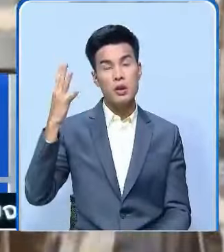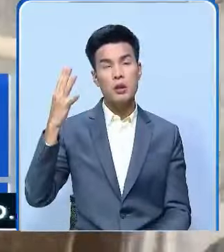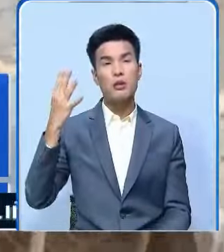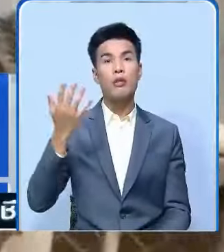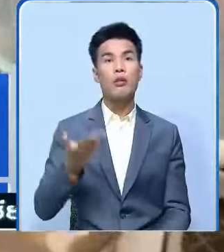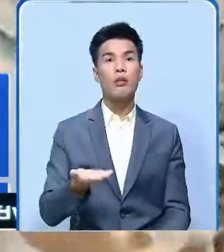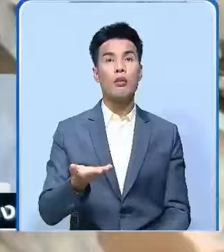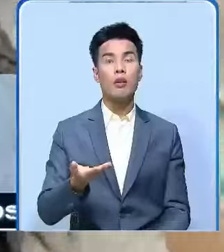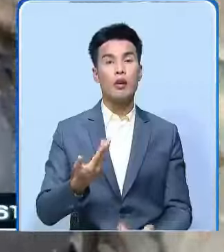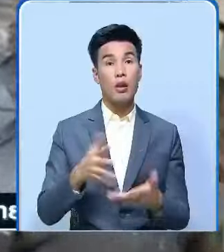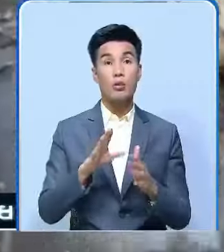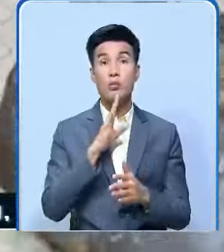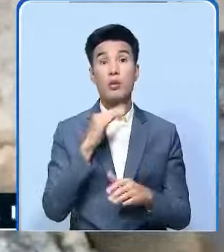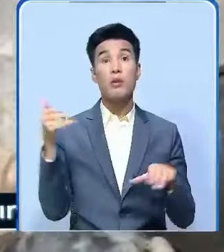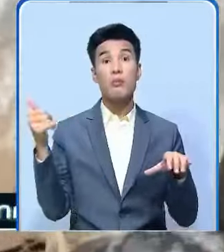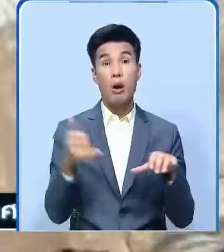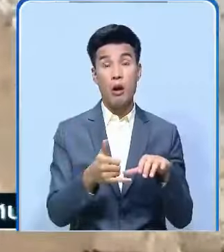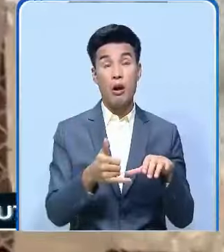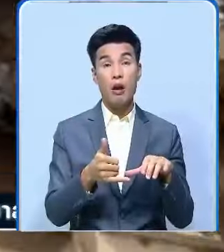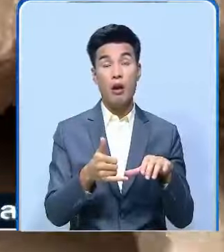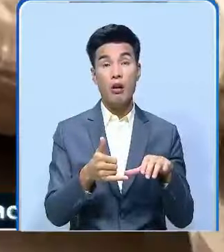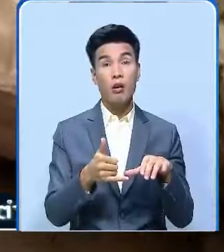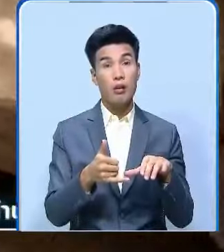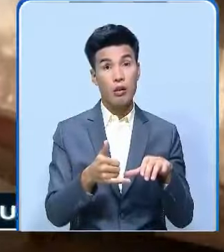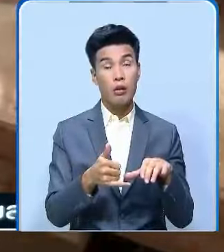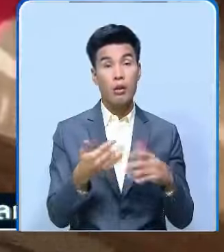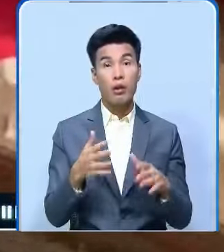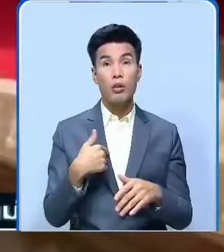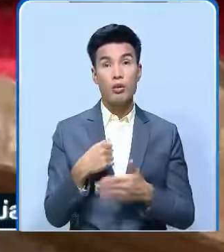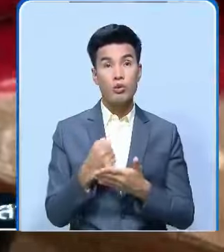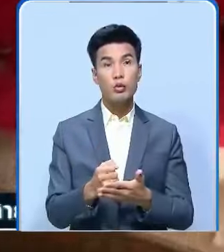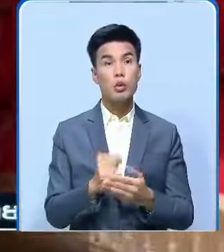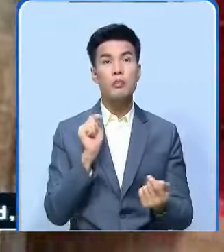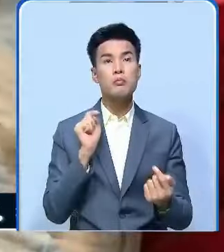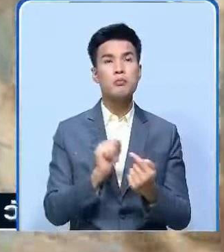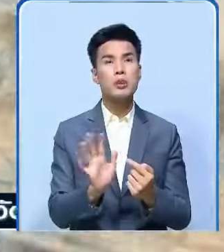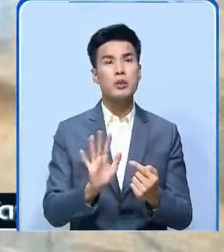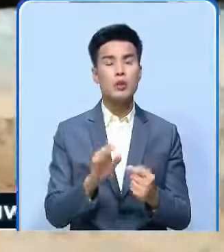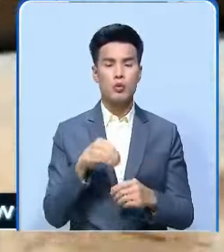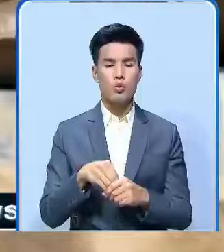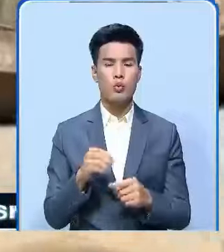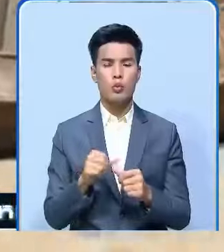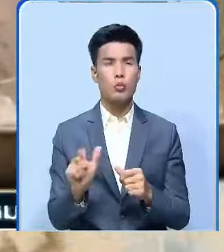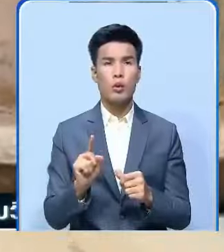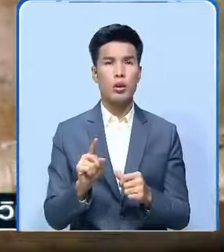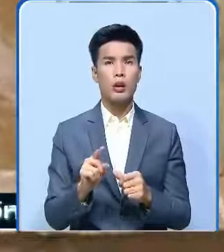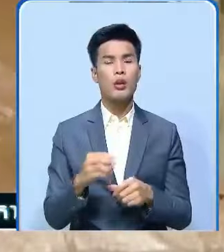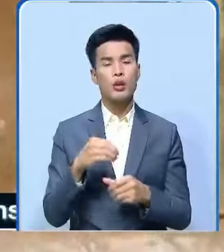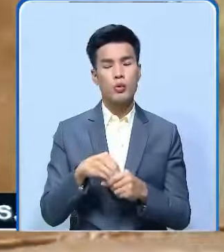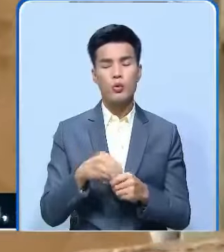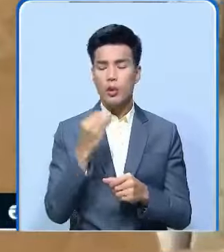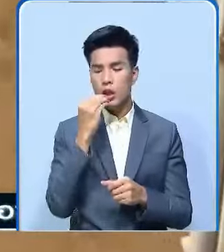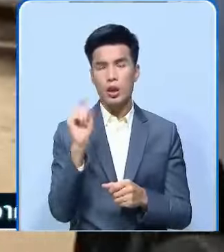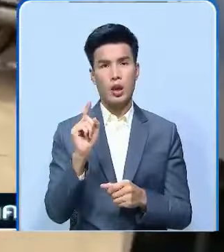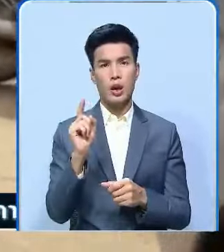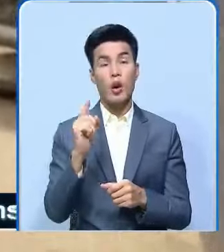ไปดังนั้นถ้าเกิดท่านกลับเข้าบ้านเนี่ยแล้วเดี๋ยวความช่วยเหลือมันไปไม่ถึงท่านจะอยู่ยังไงท่านจะกินยังไงจะใช้ชีวิตกันยังไง